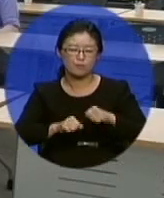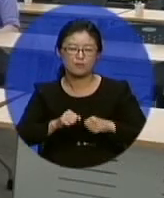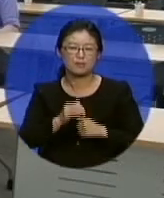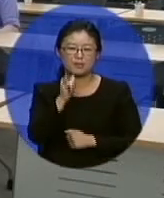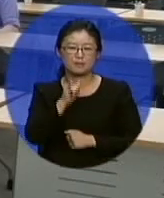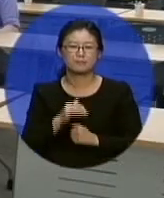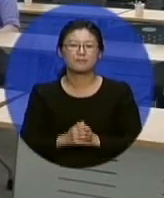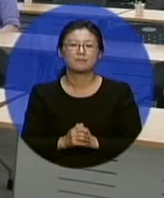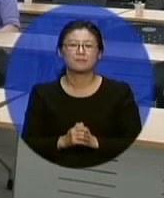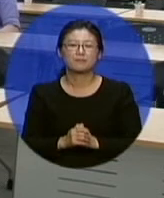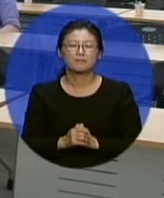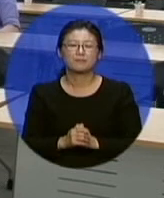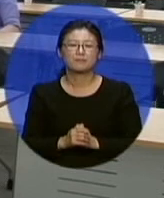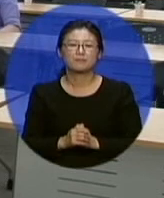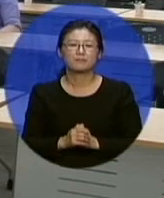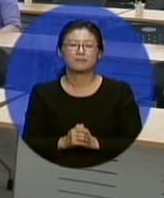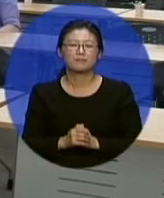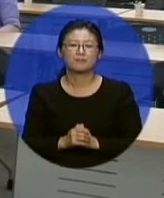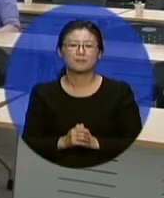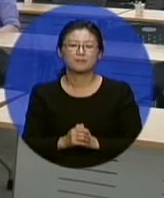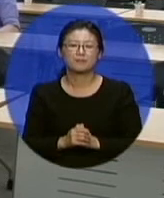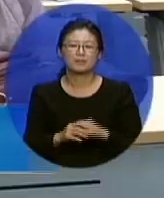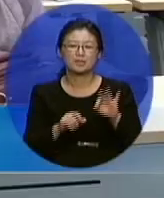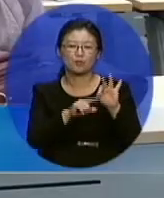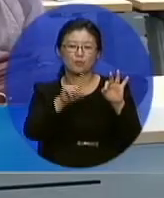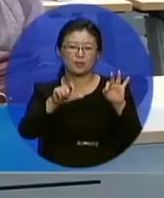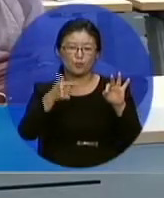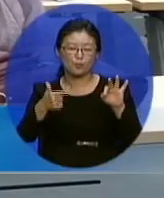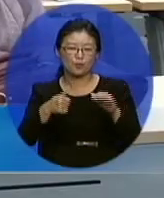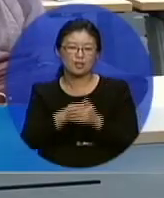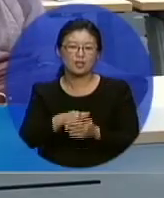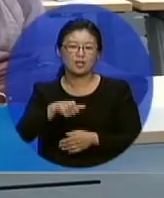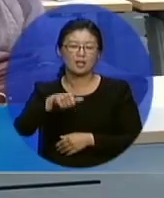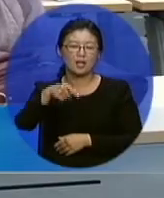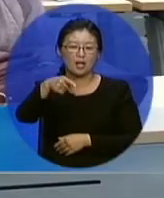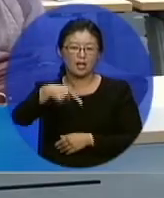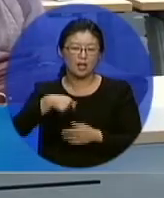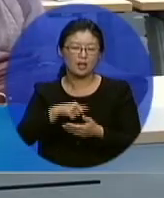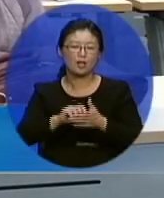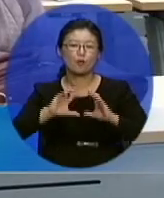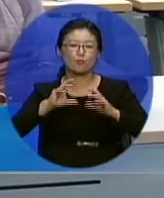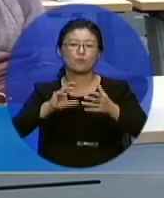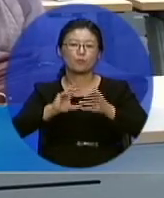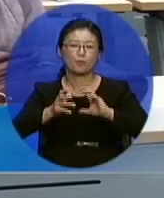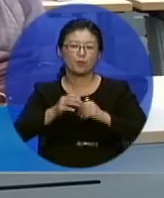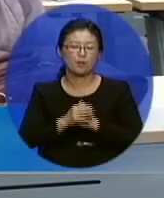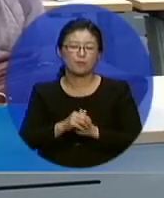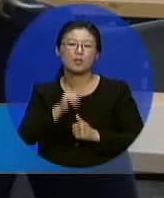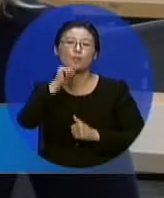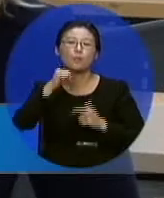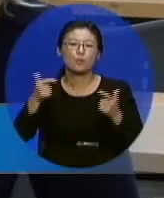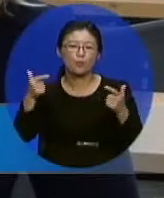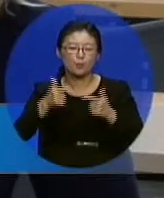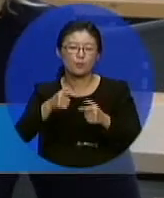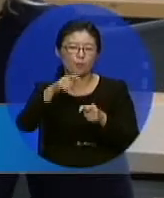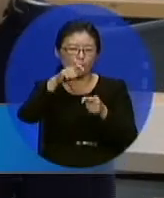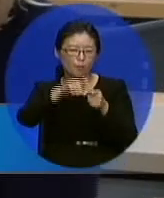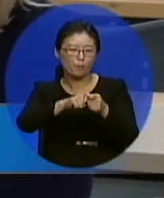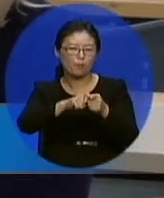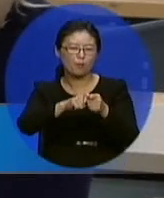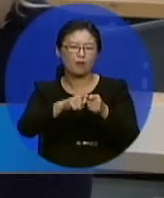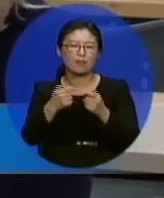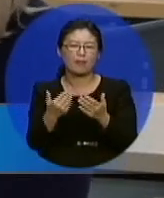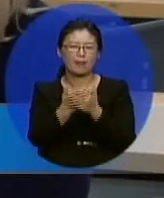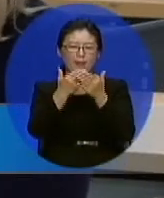있습니다. 지난 16일 아태장애인 권익공호를 위한 국제포럼에서는 빈곤 감소 등을 목표했던 새천년